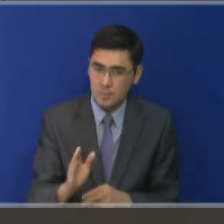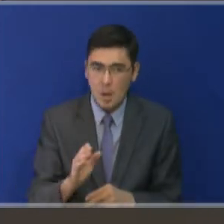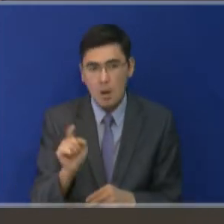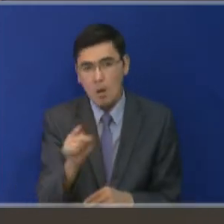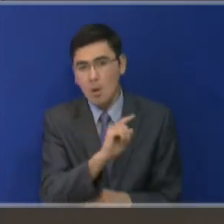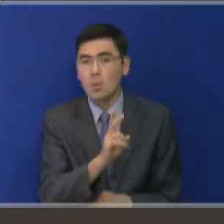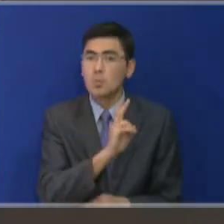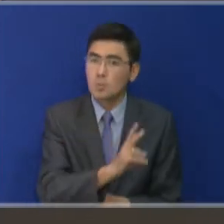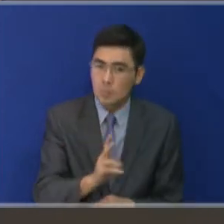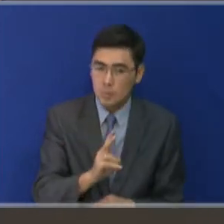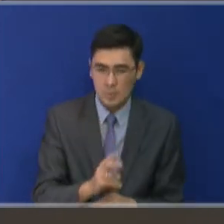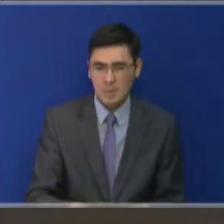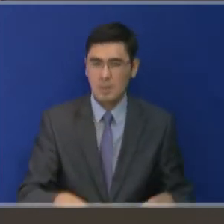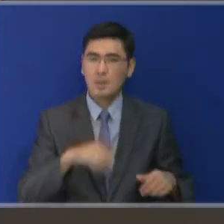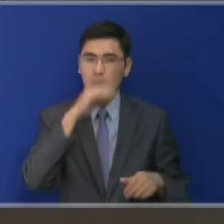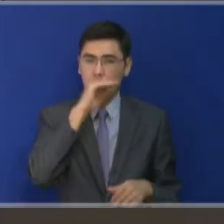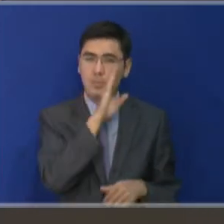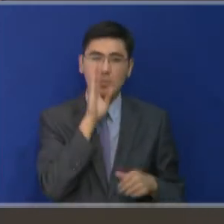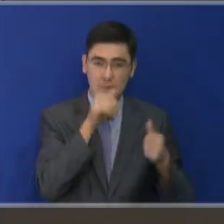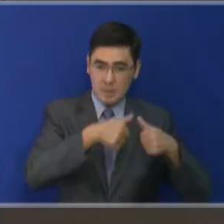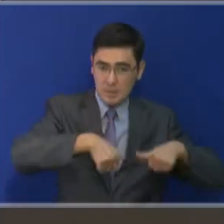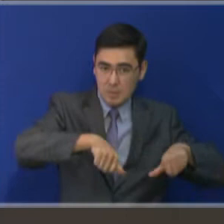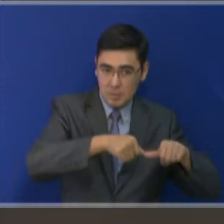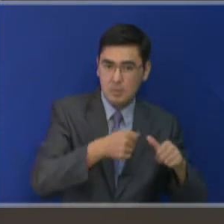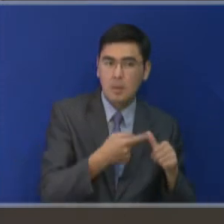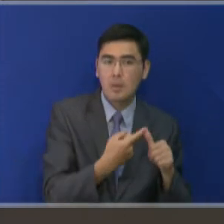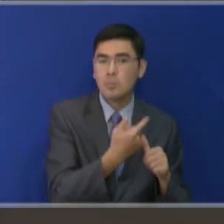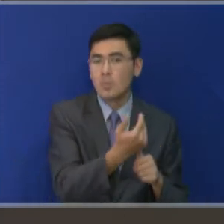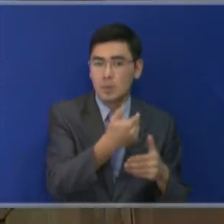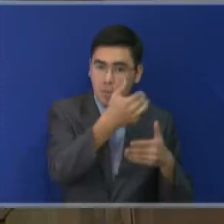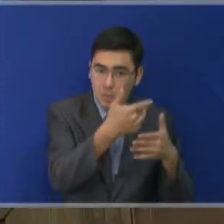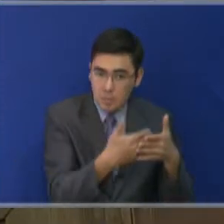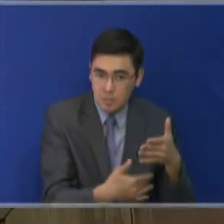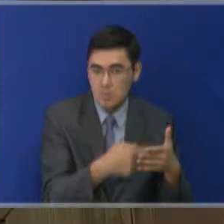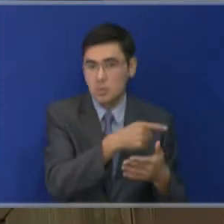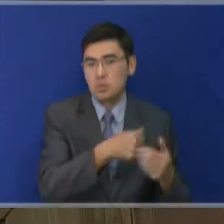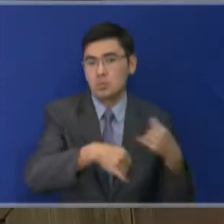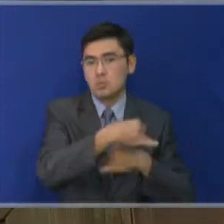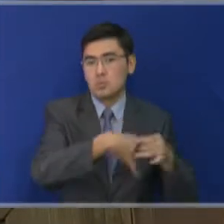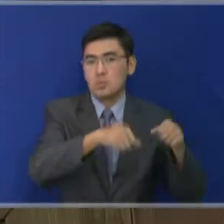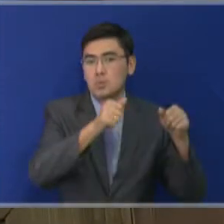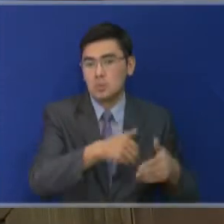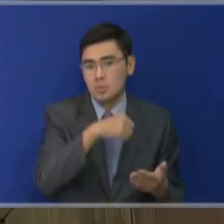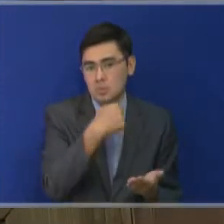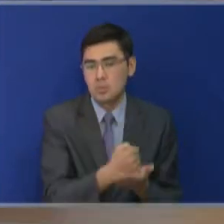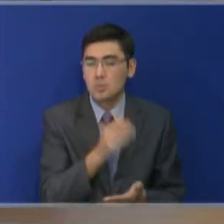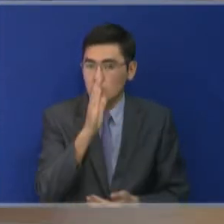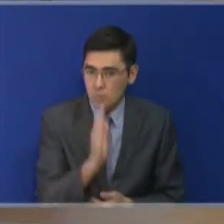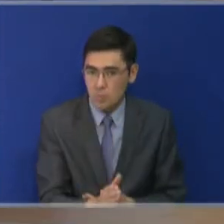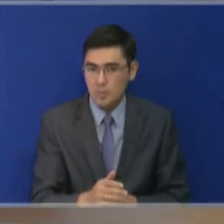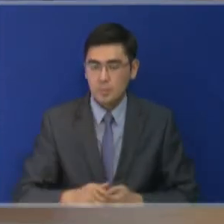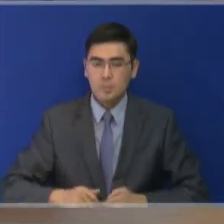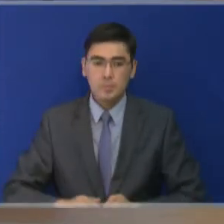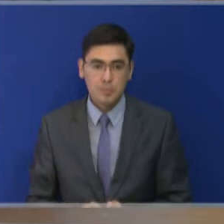берілетіні ата-аналар қауымдастығының шешімімен анықталады. Сондай-ақ онлайн басқосу барысында жаңа оқу жылында оқушыларды ғылыми